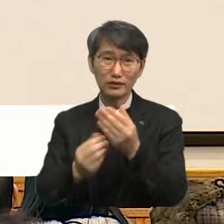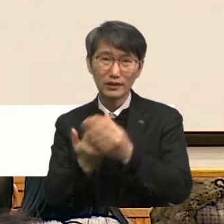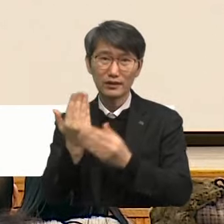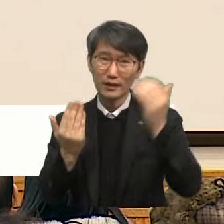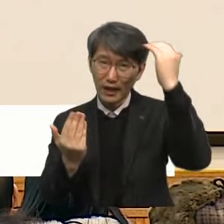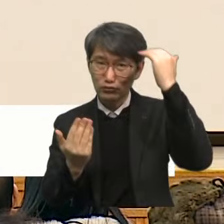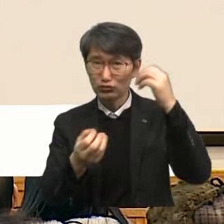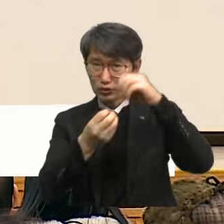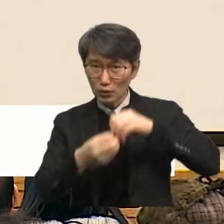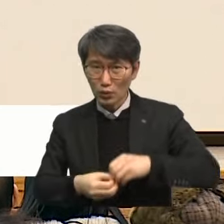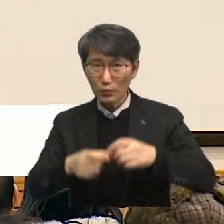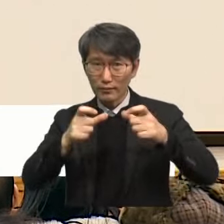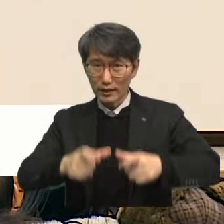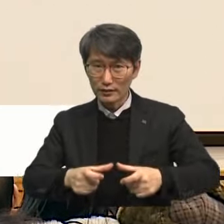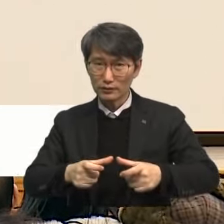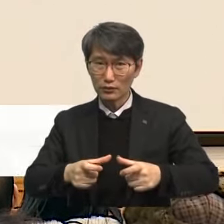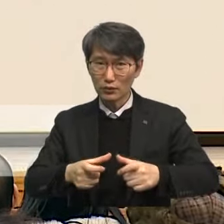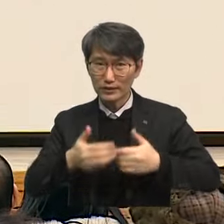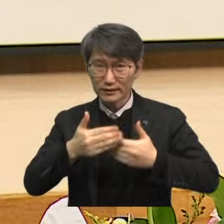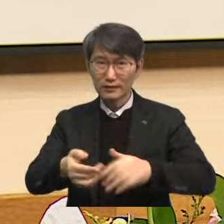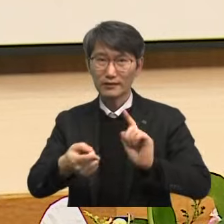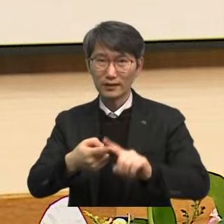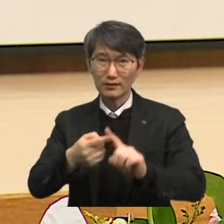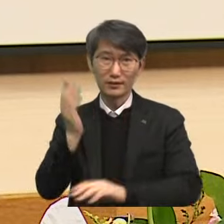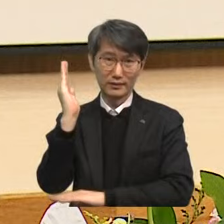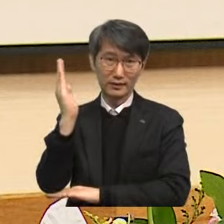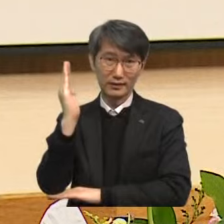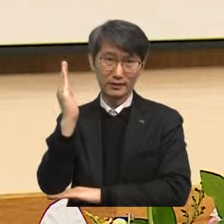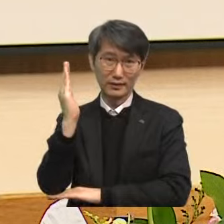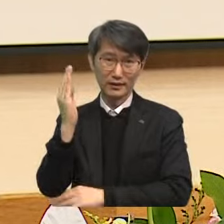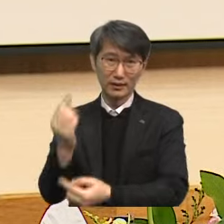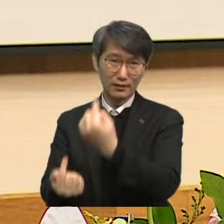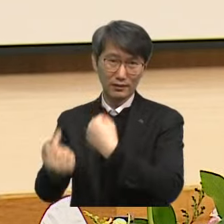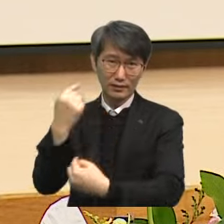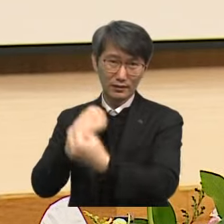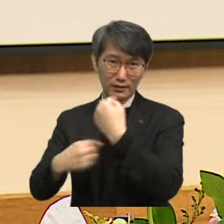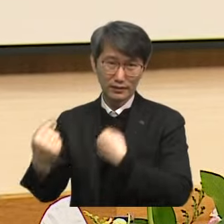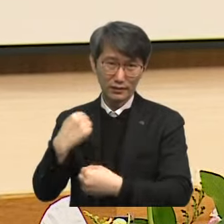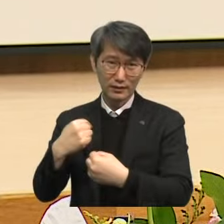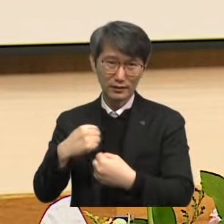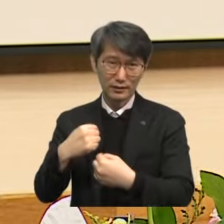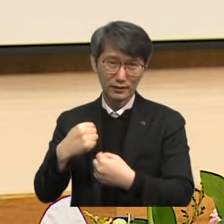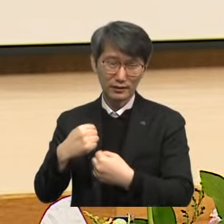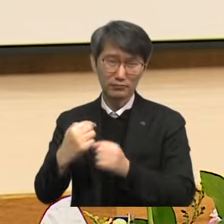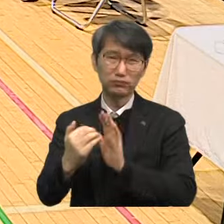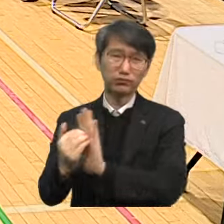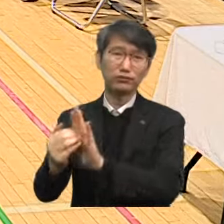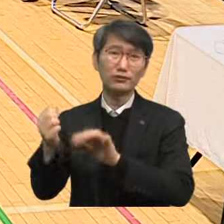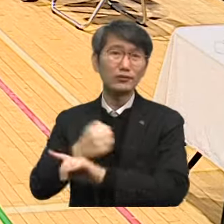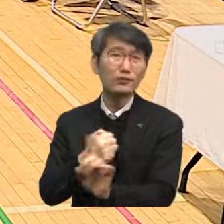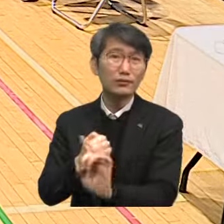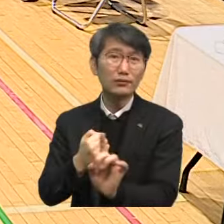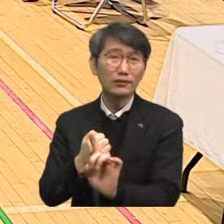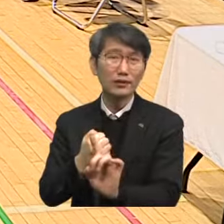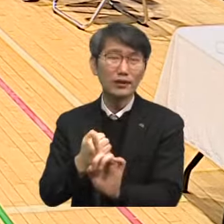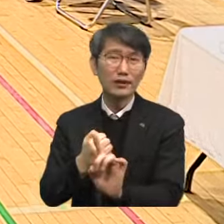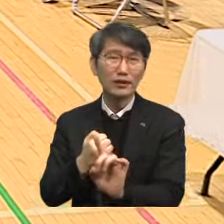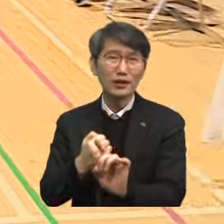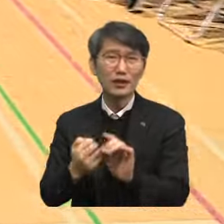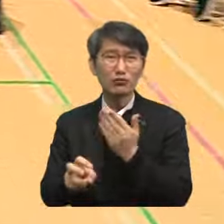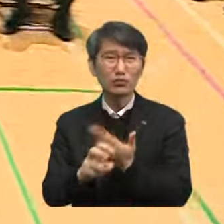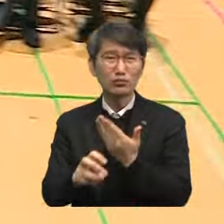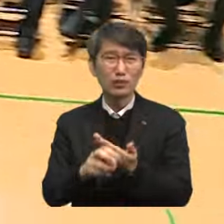한옥마을도 진행 상황을 공유했습니다. 주민 의견 수렴 절차를 생략한 이유에 대해선 부동산 투기